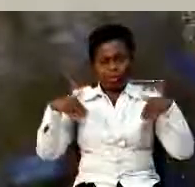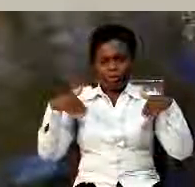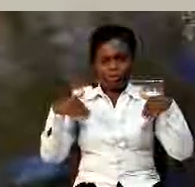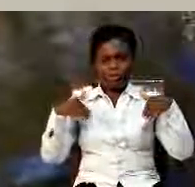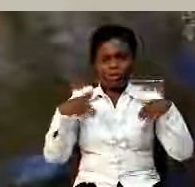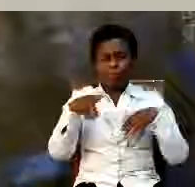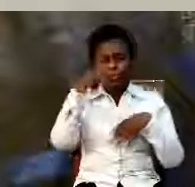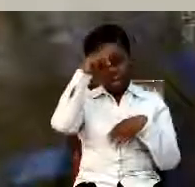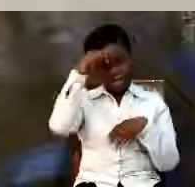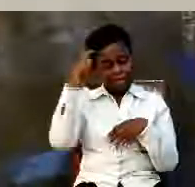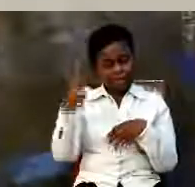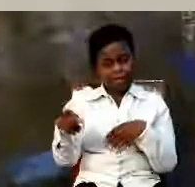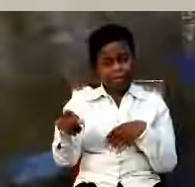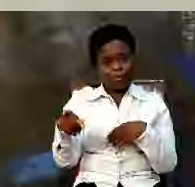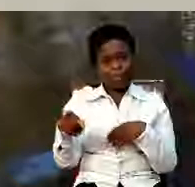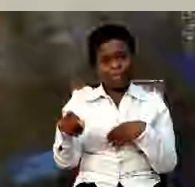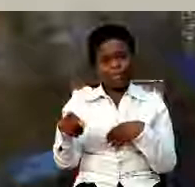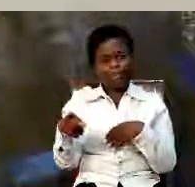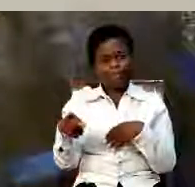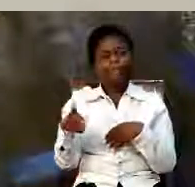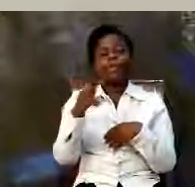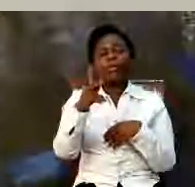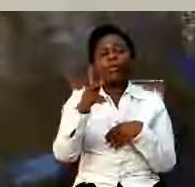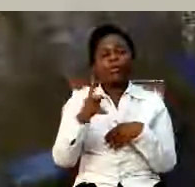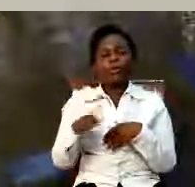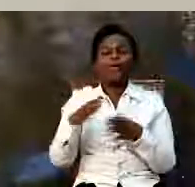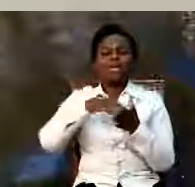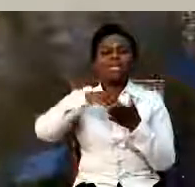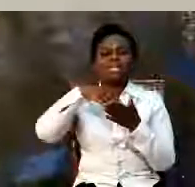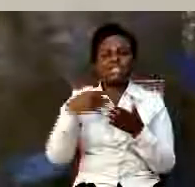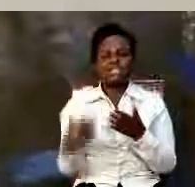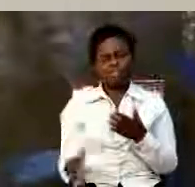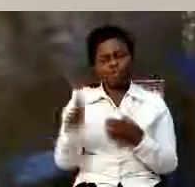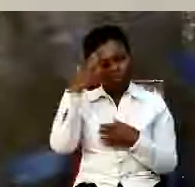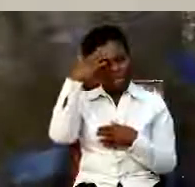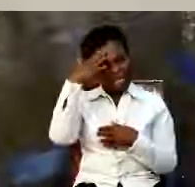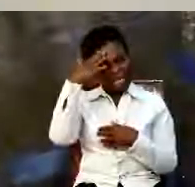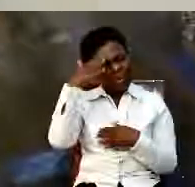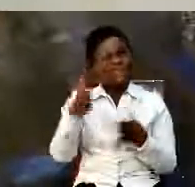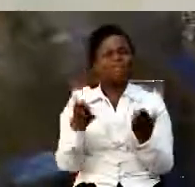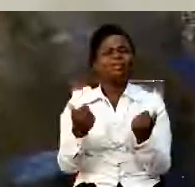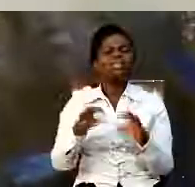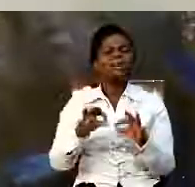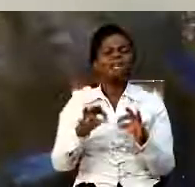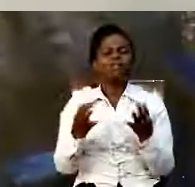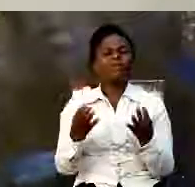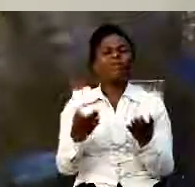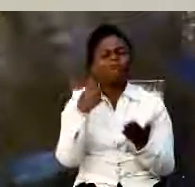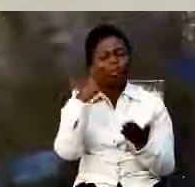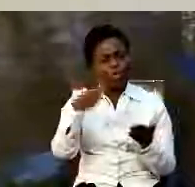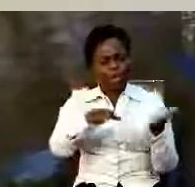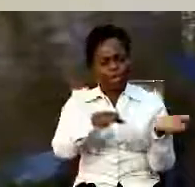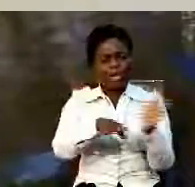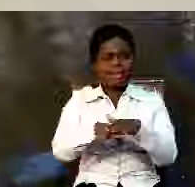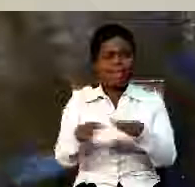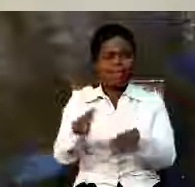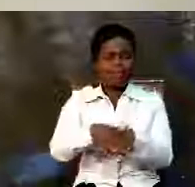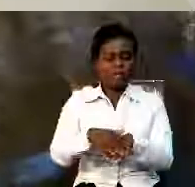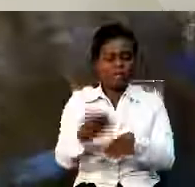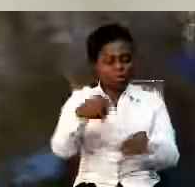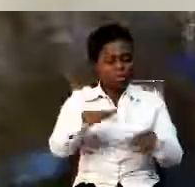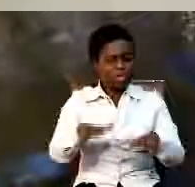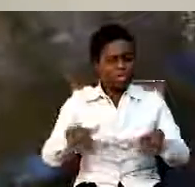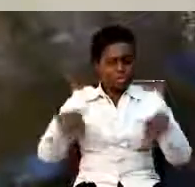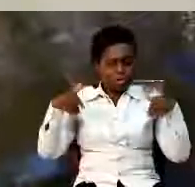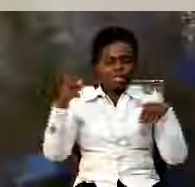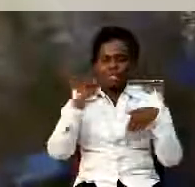Mnaona shida ilipo hapo? Kwa hiyo anashindwa kuelewa, inawezekanaje ukaona nepi za mtoto kwenye kochi